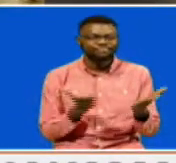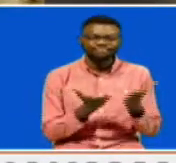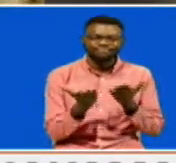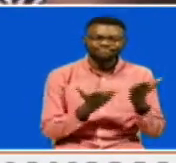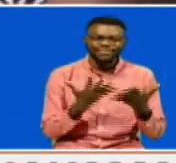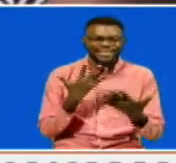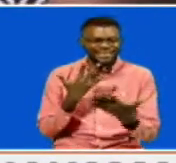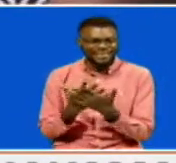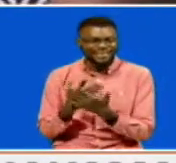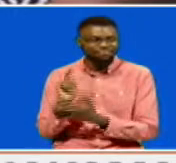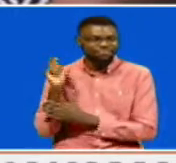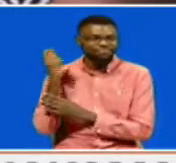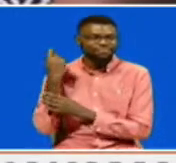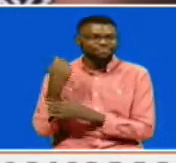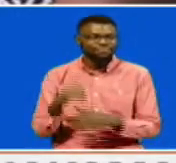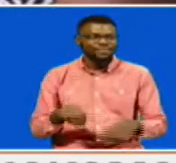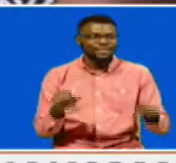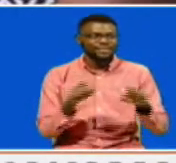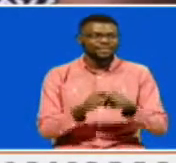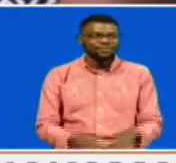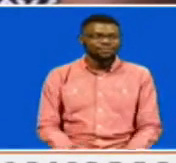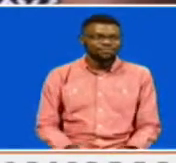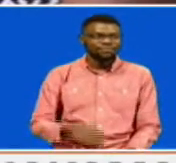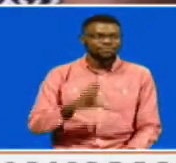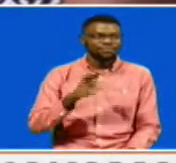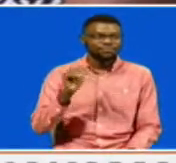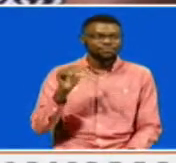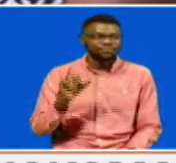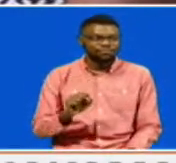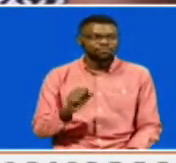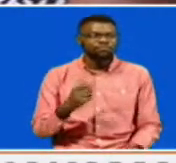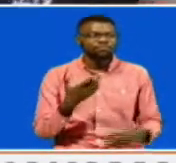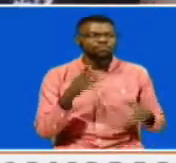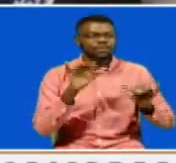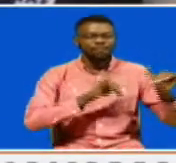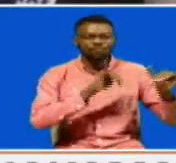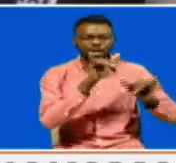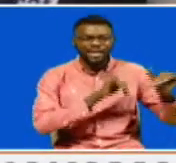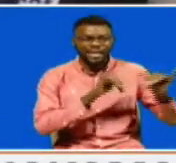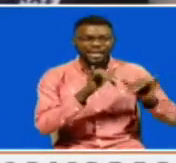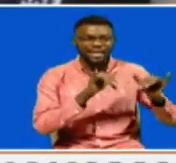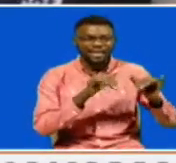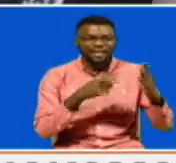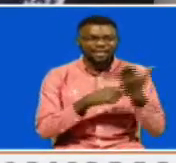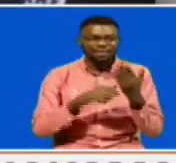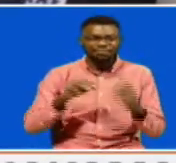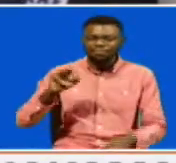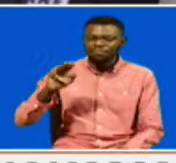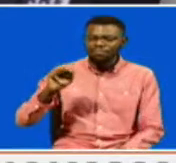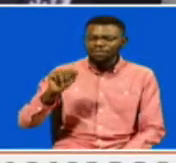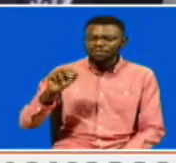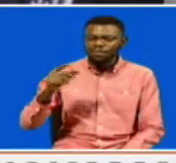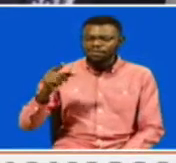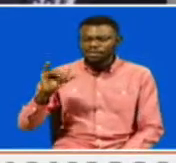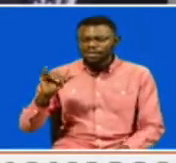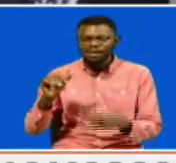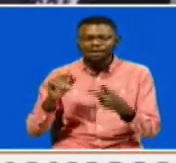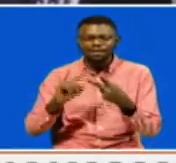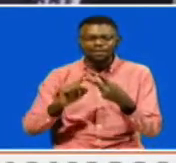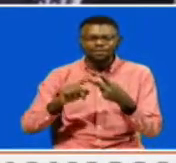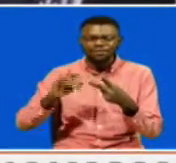magereza nchini. Katibu mwandamizi wa masuala ya nje Joash Maangi na mwenzake wa michezo Charles Njagwa almaarufu